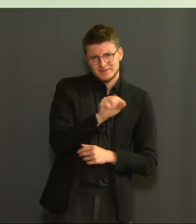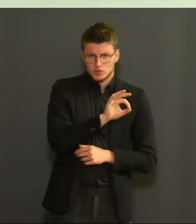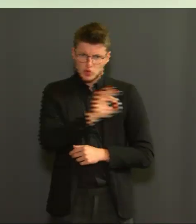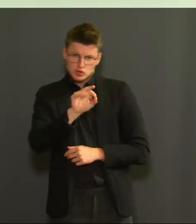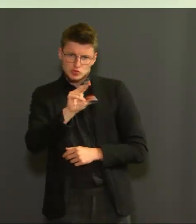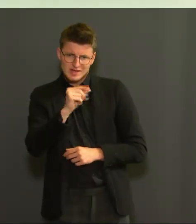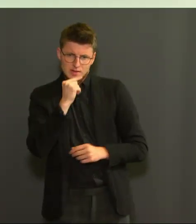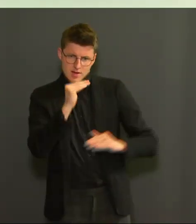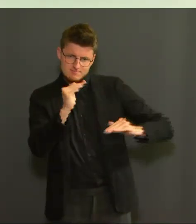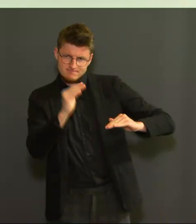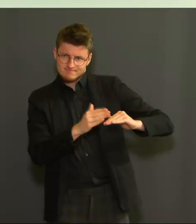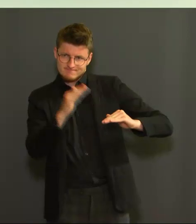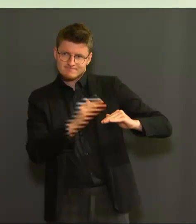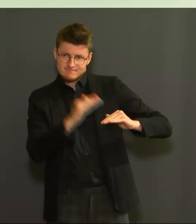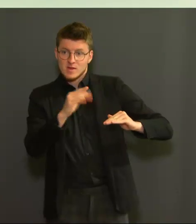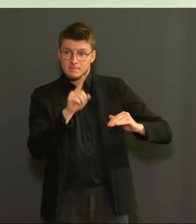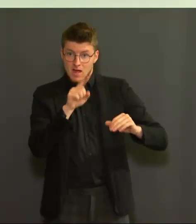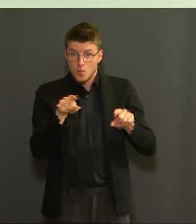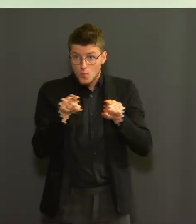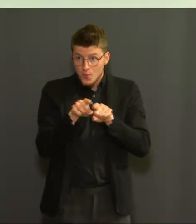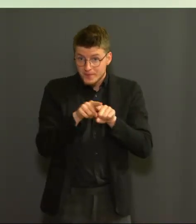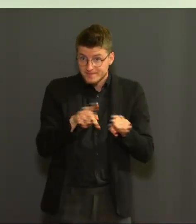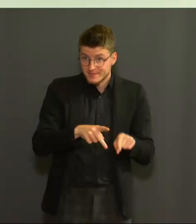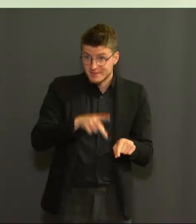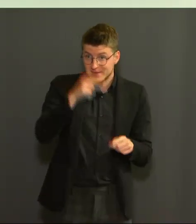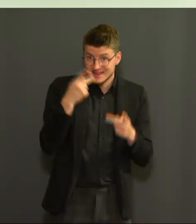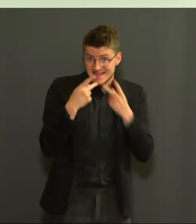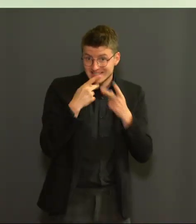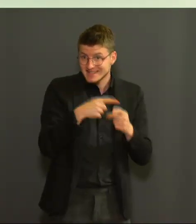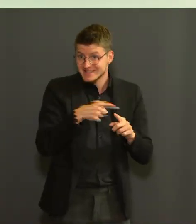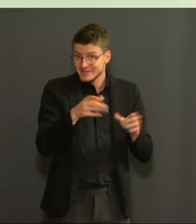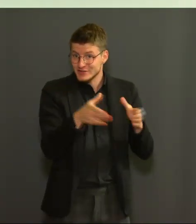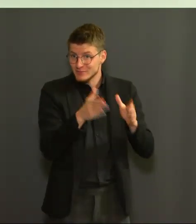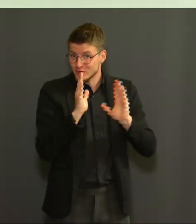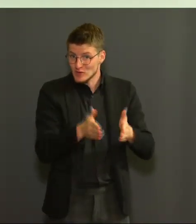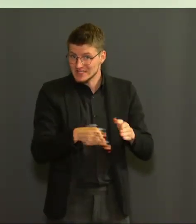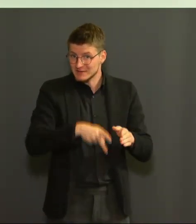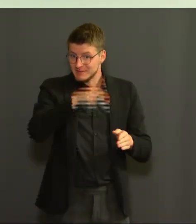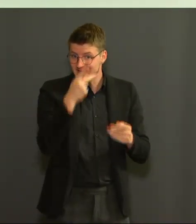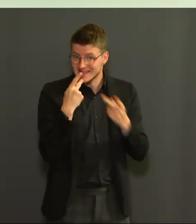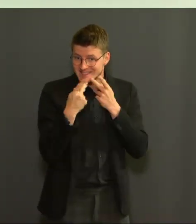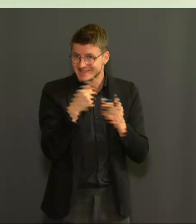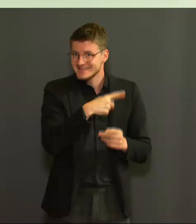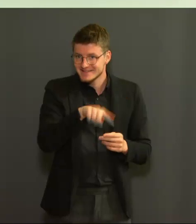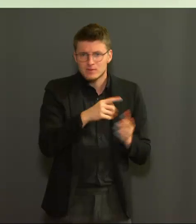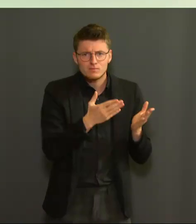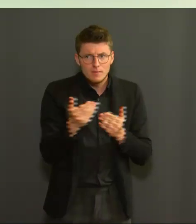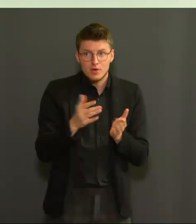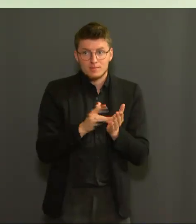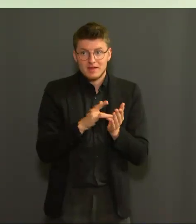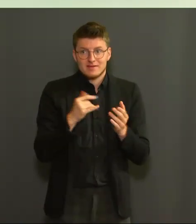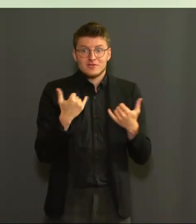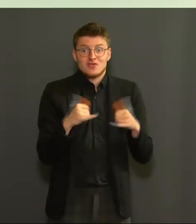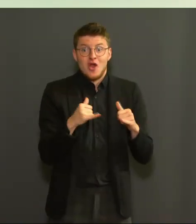aantal testen de voorbije week ook flink in stijgende lijn. Mogelijk gaat het hier dus vooral om jonge mensen die zich